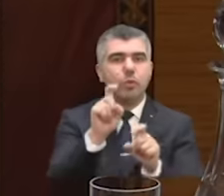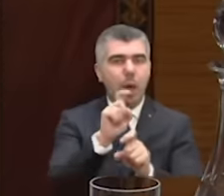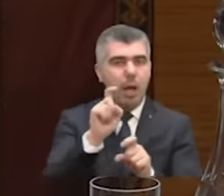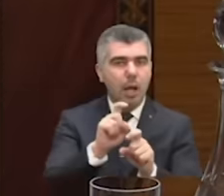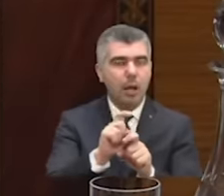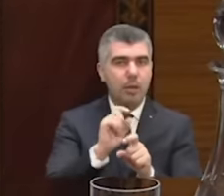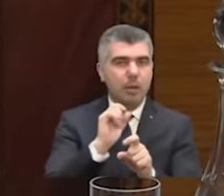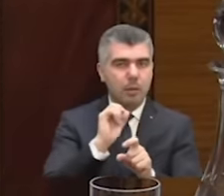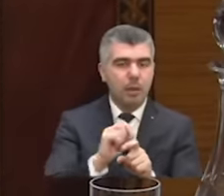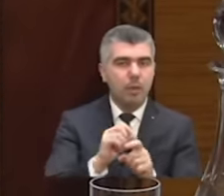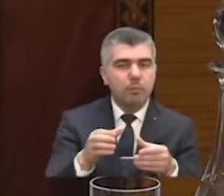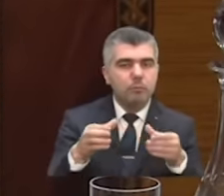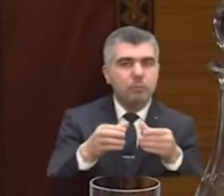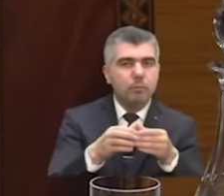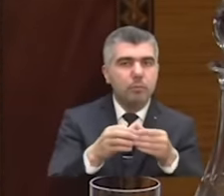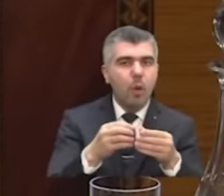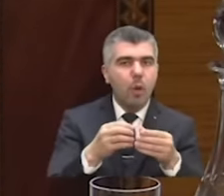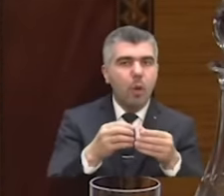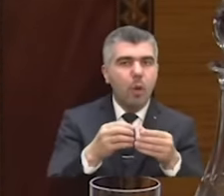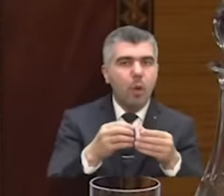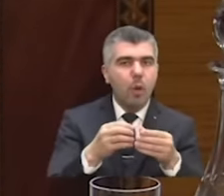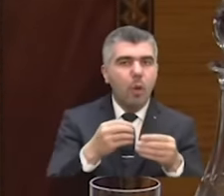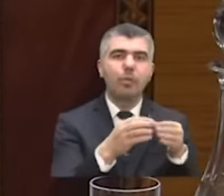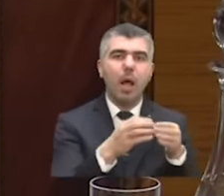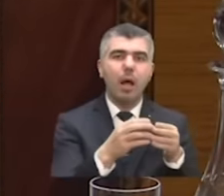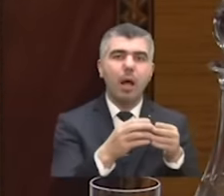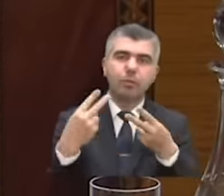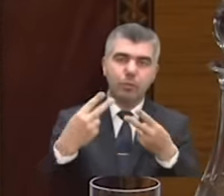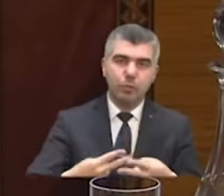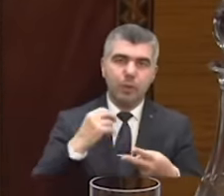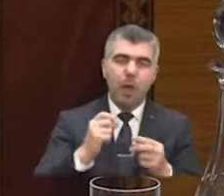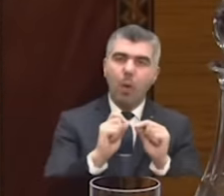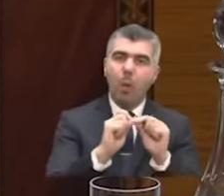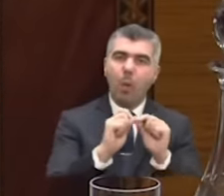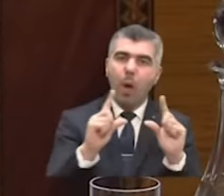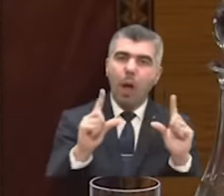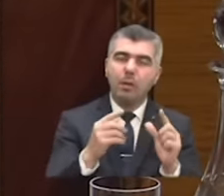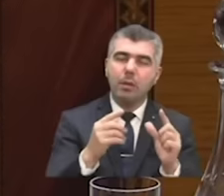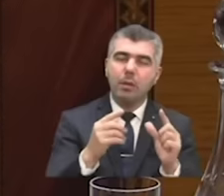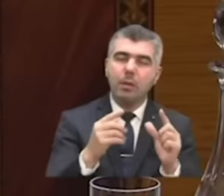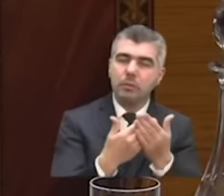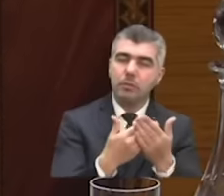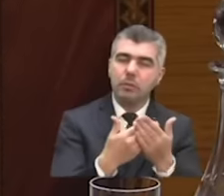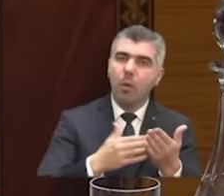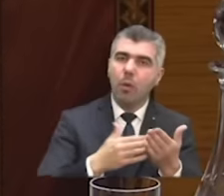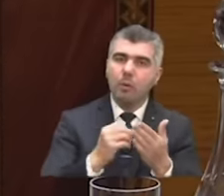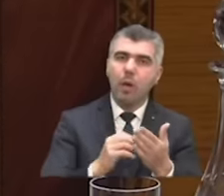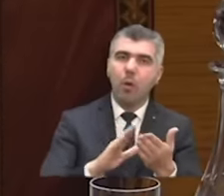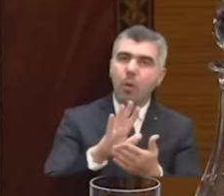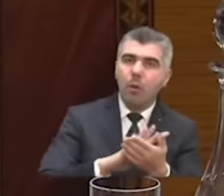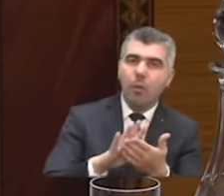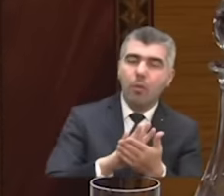سواء خلال جلسة الأسئلة الشفوية أو داخل لجنة التعليم والثقافة والاتصال بتوضيحات